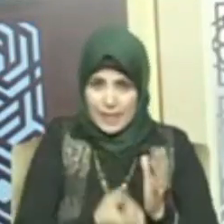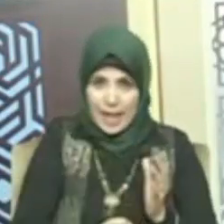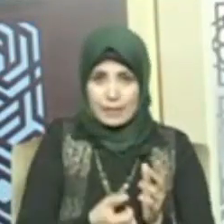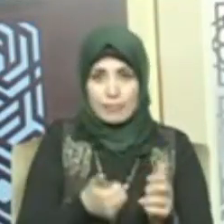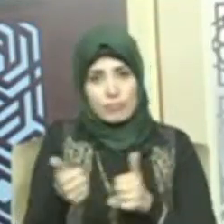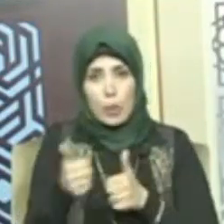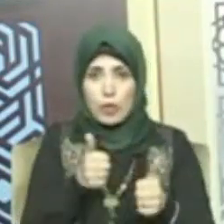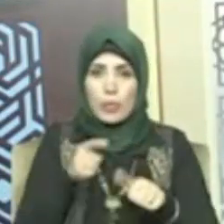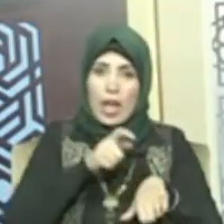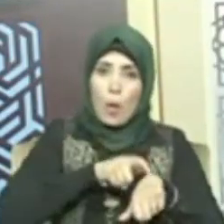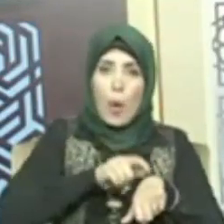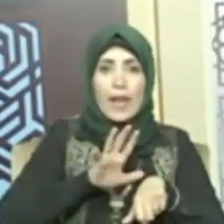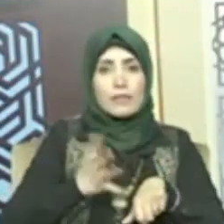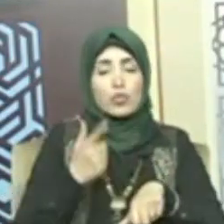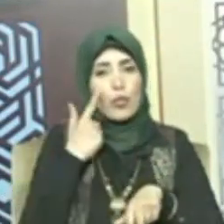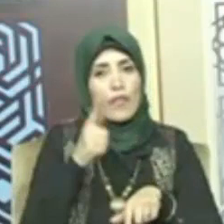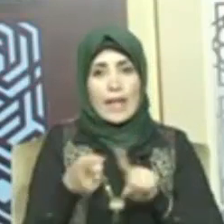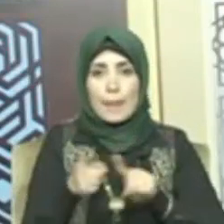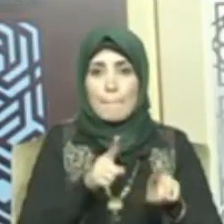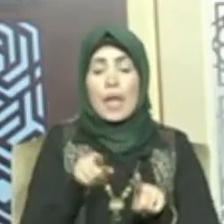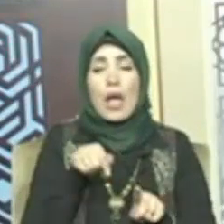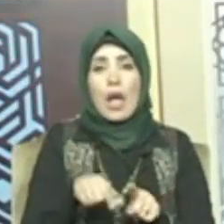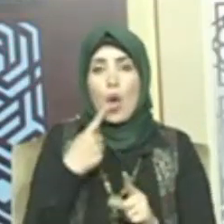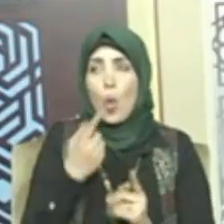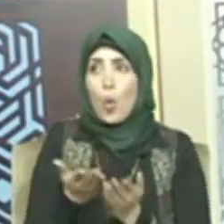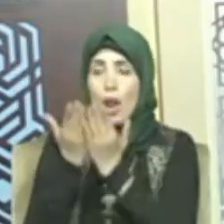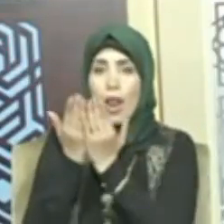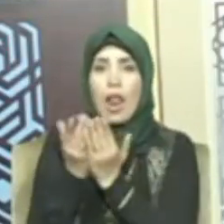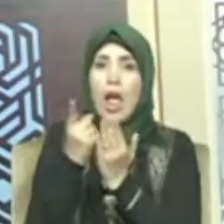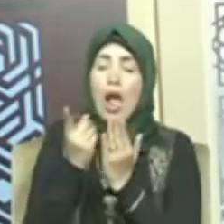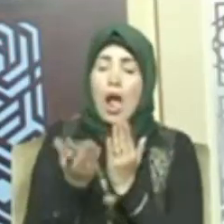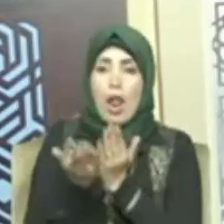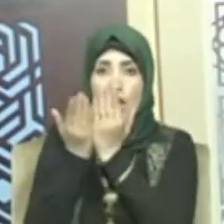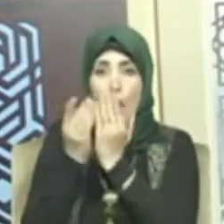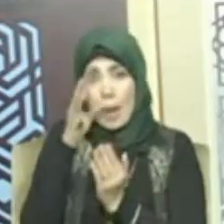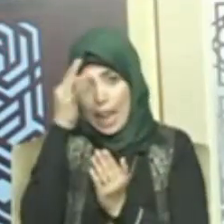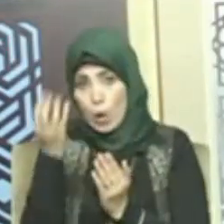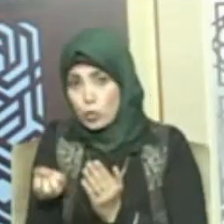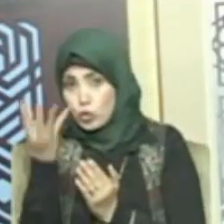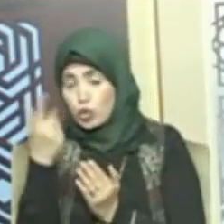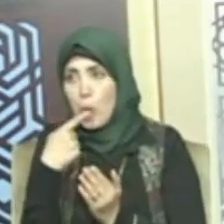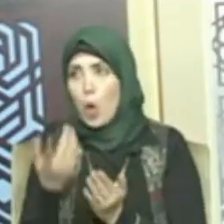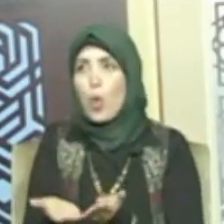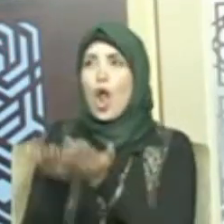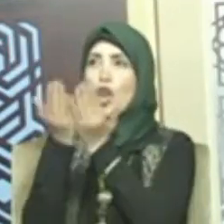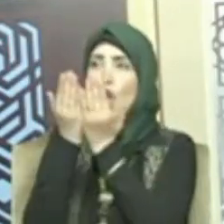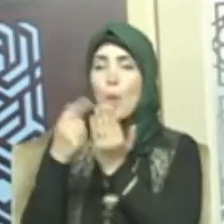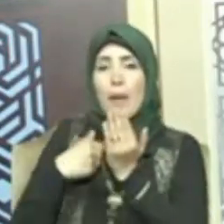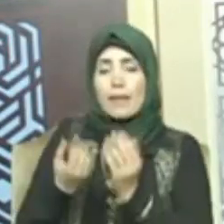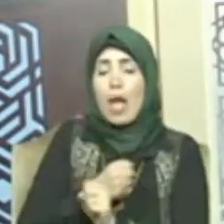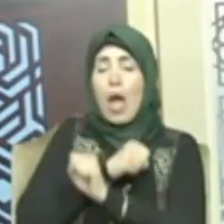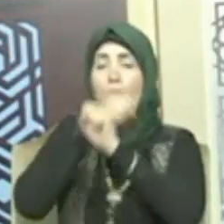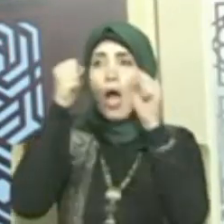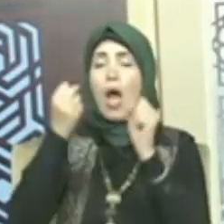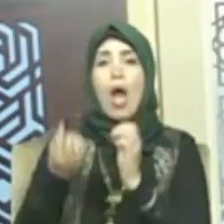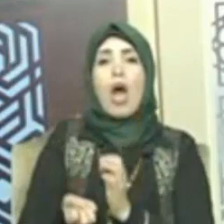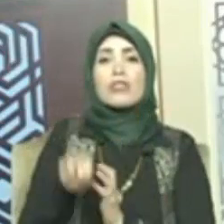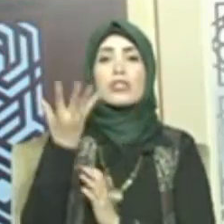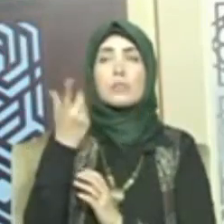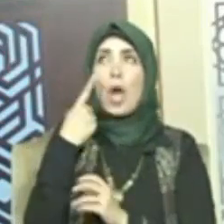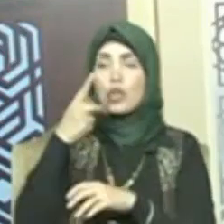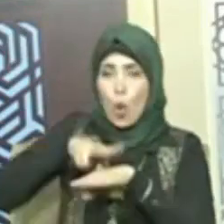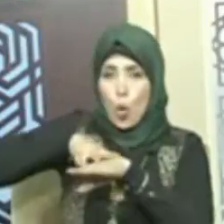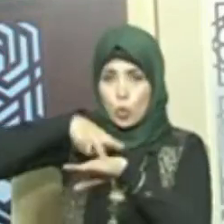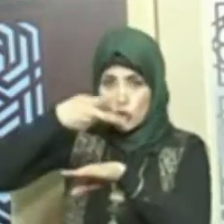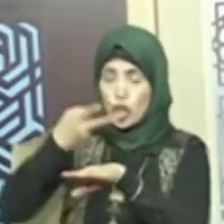أصبحت، وفي المساء تقول اللهم إني أمسيت. اللهم إني أصبحت أو أمسيت،